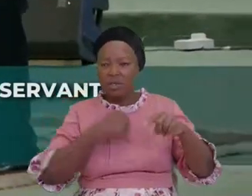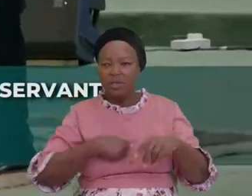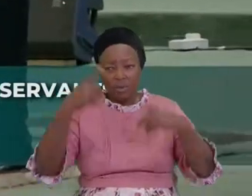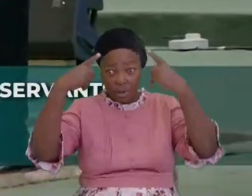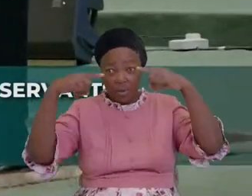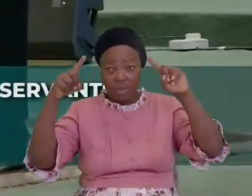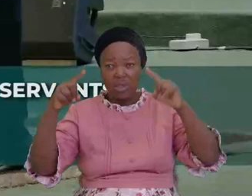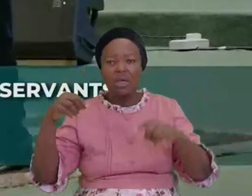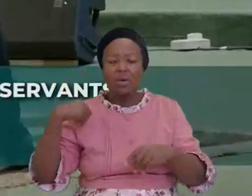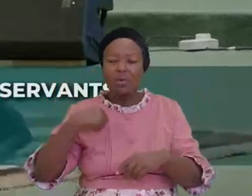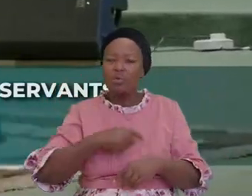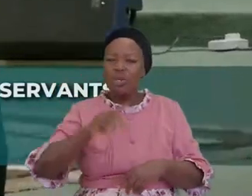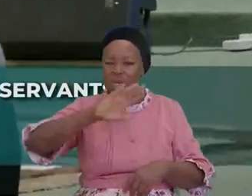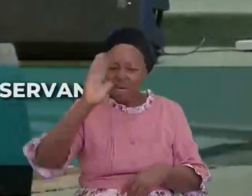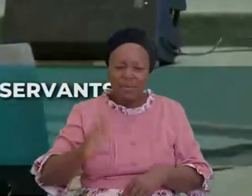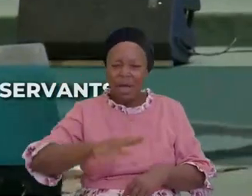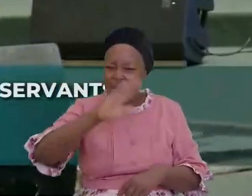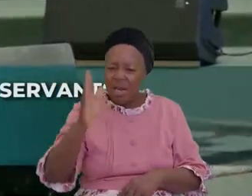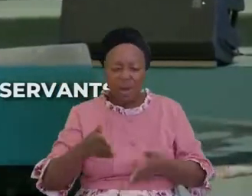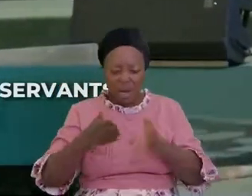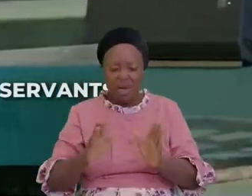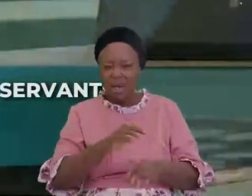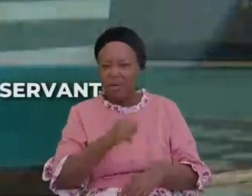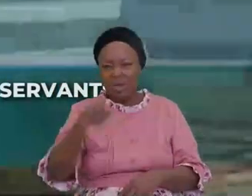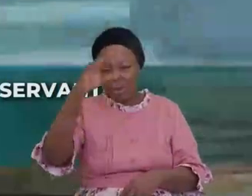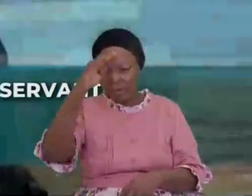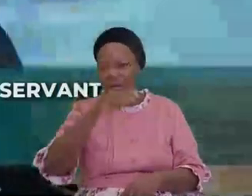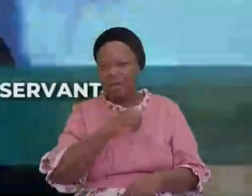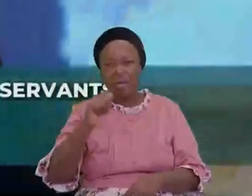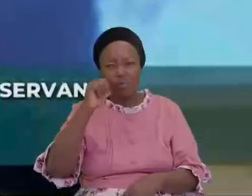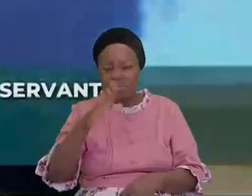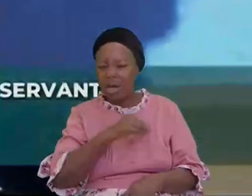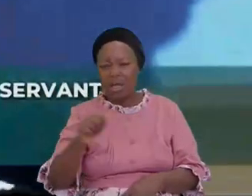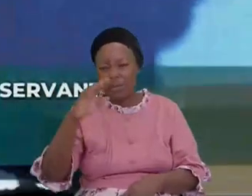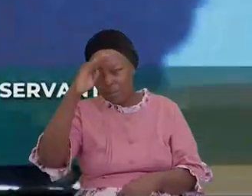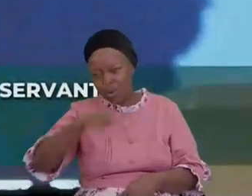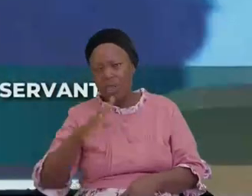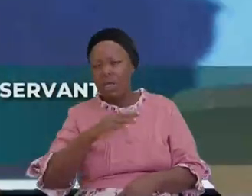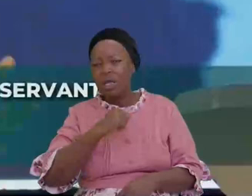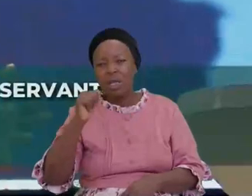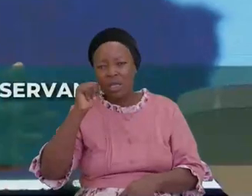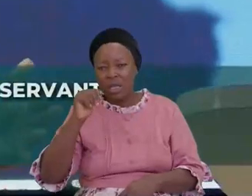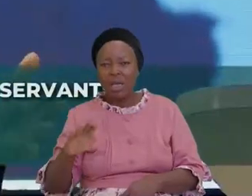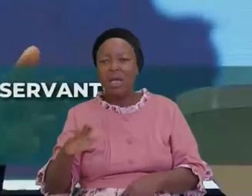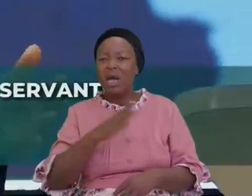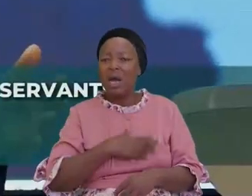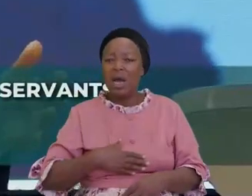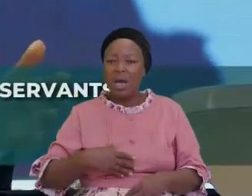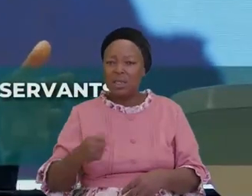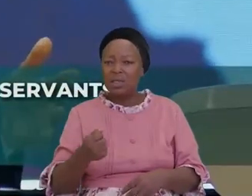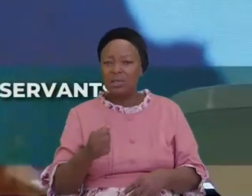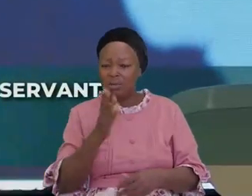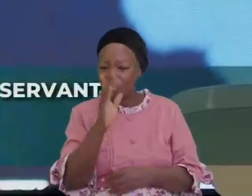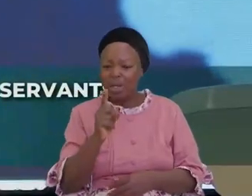vous ne devez jamais, jamais permettre à un homme, à une femme, à un garçon, à une fille, à